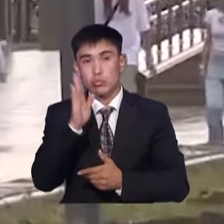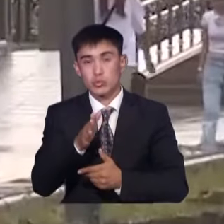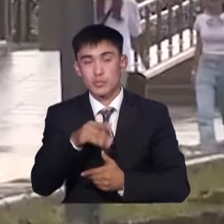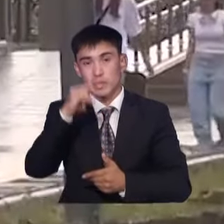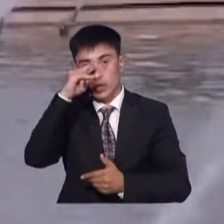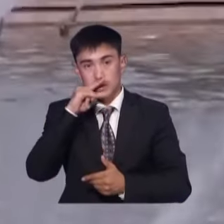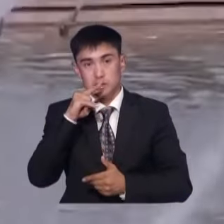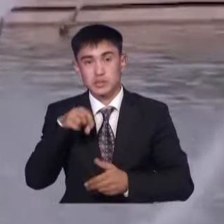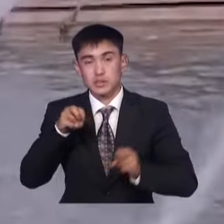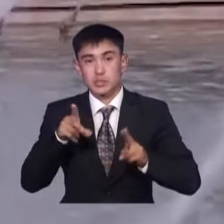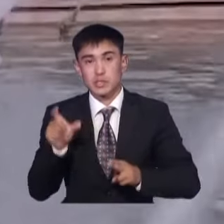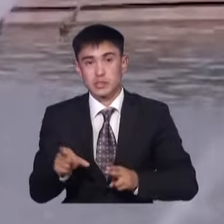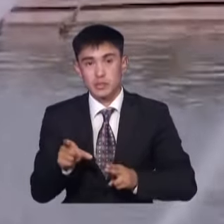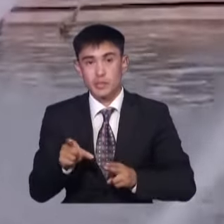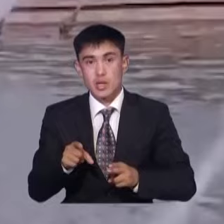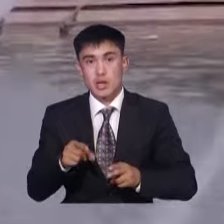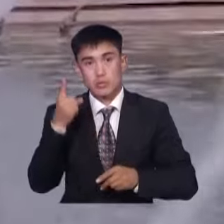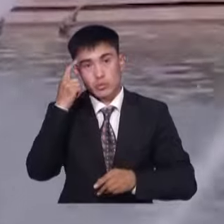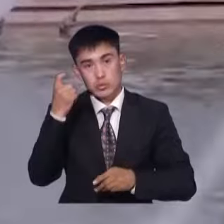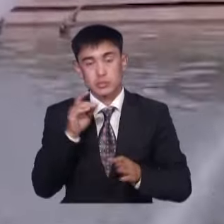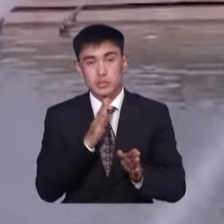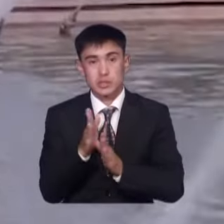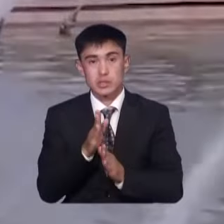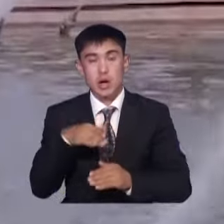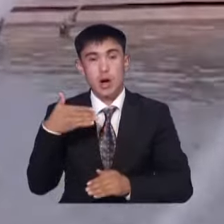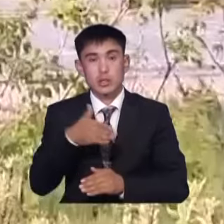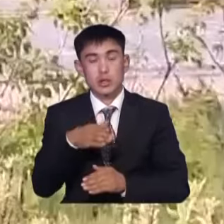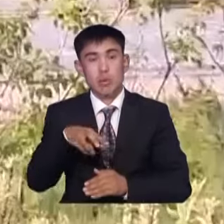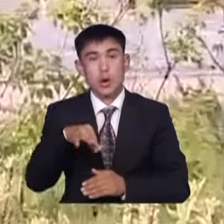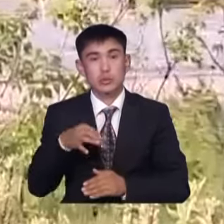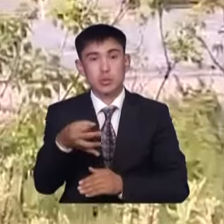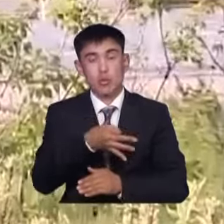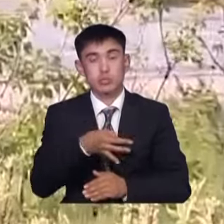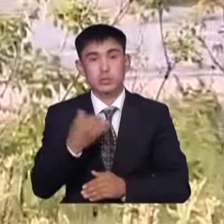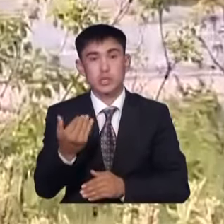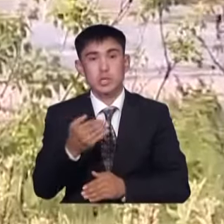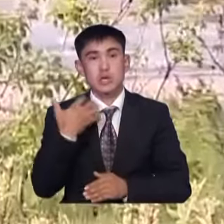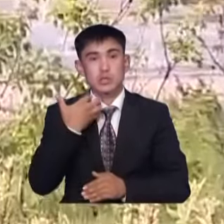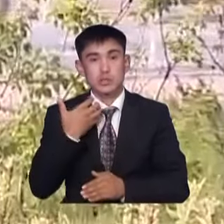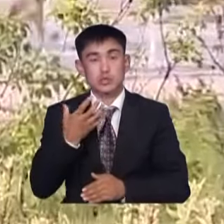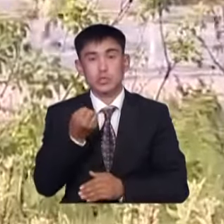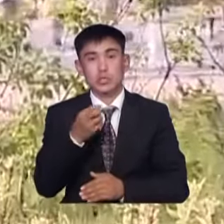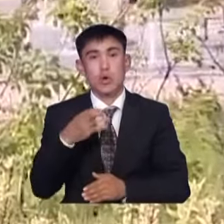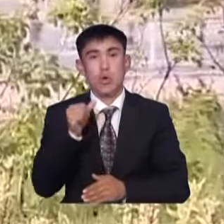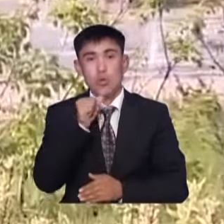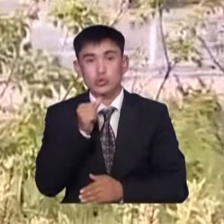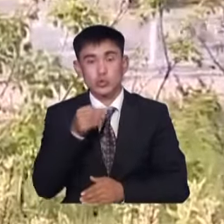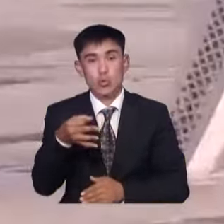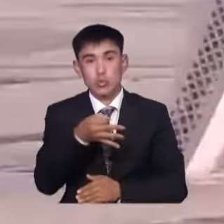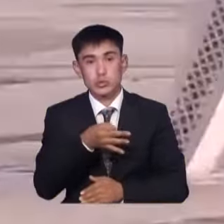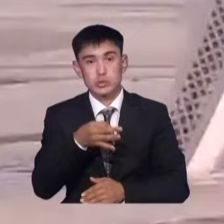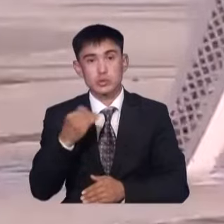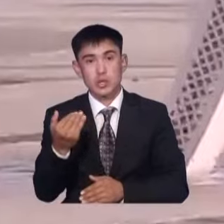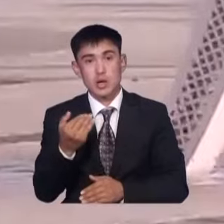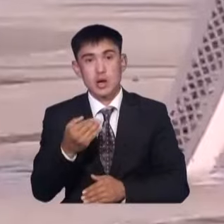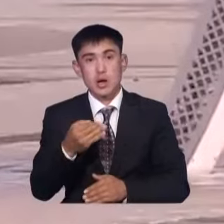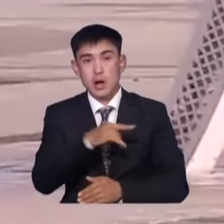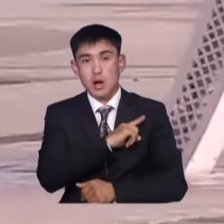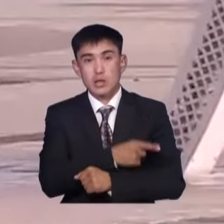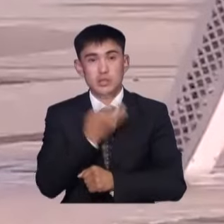Қазгидромет қызметкерлерінің болжамына сәйкес, күндіз Атырау, Маңғыстау облысының оңтүстігінде, Қызылорда және Қостанай облысының оңтүстік